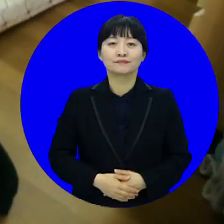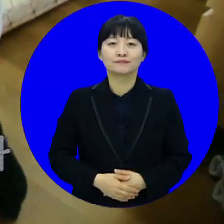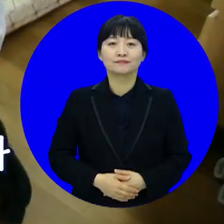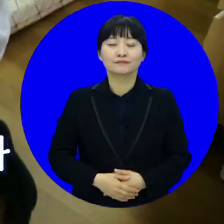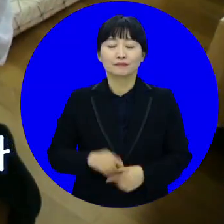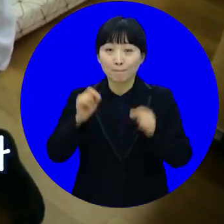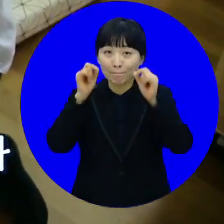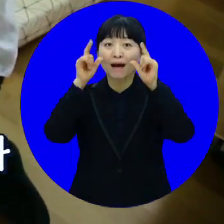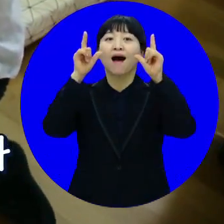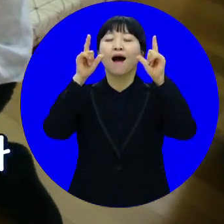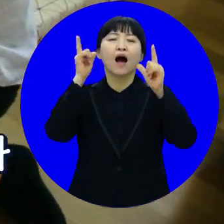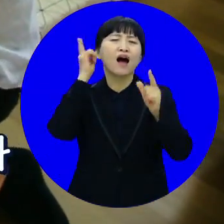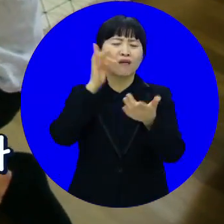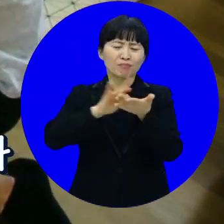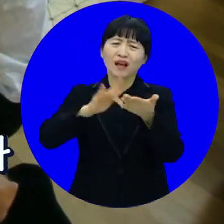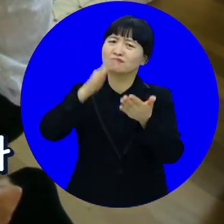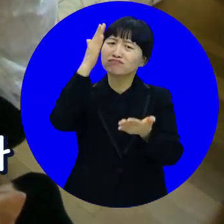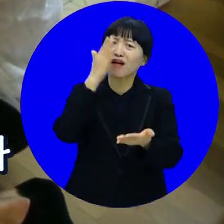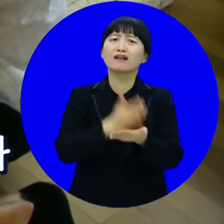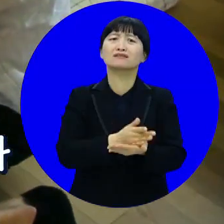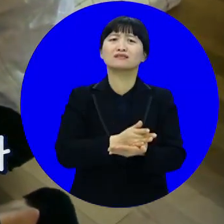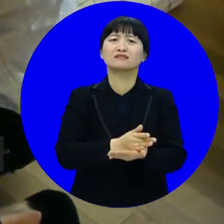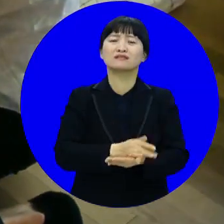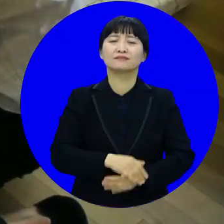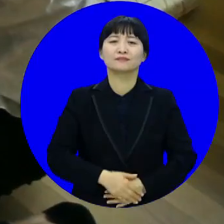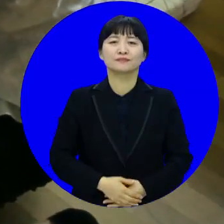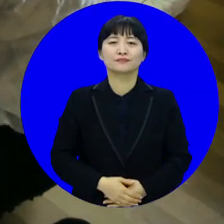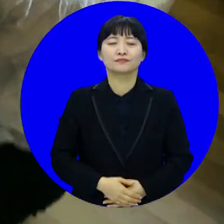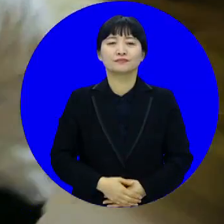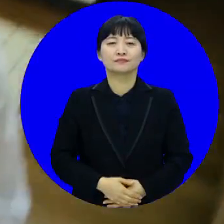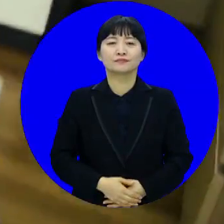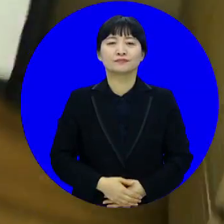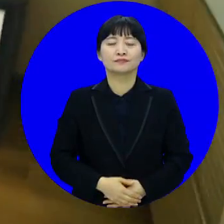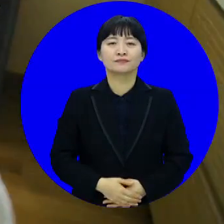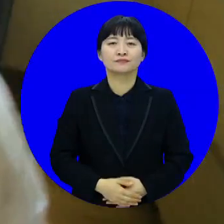자꾸 일어나자마자 핸드폰 하지 말라고 했잖아. 안 된다고.